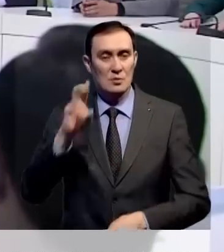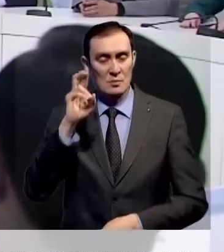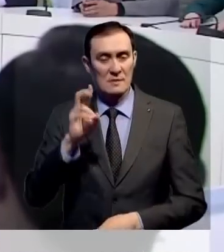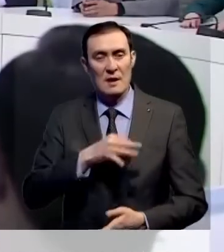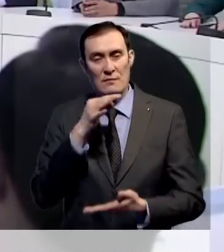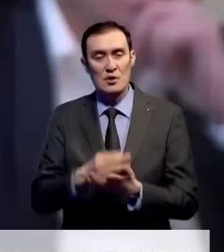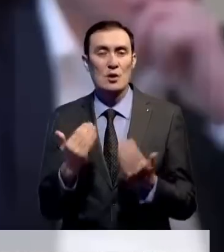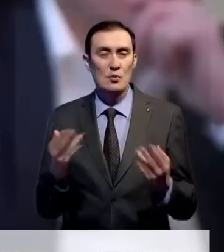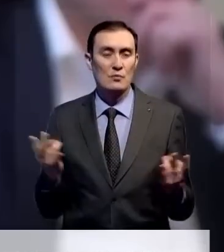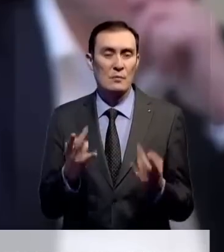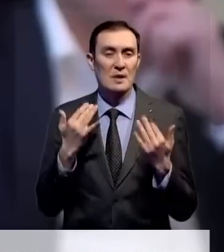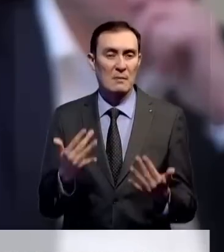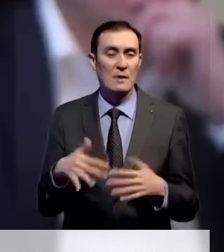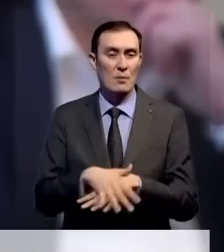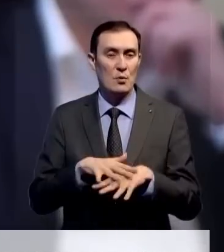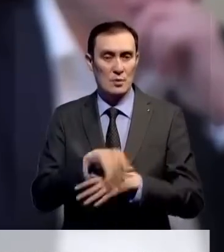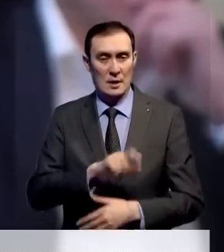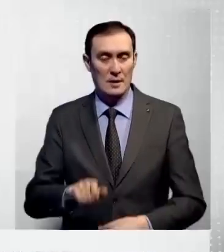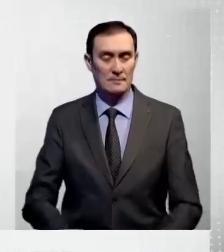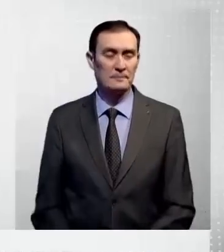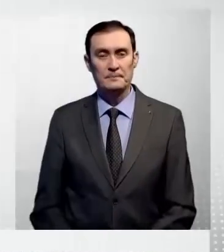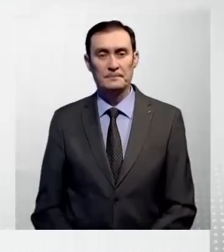отвечая новым запросам граждан.